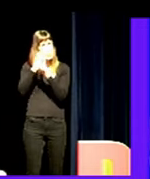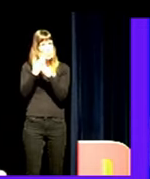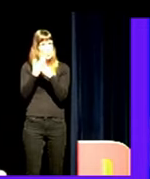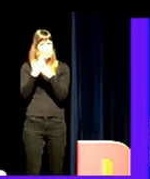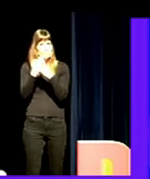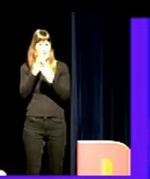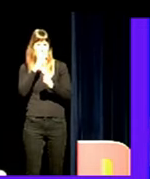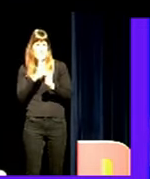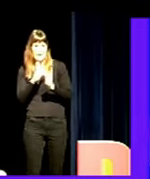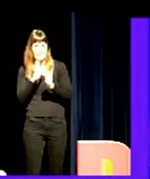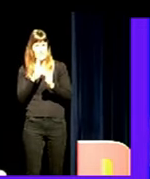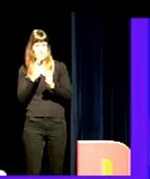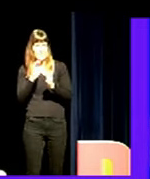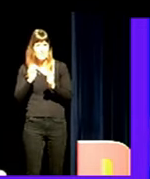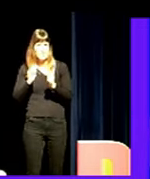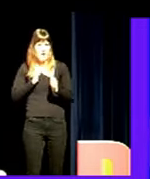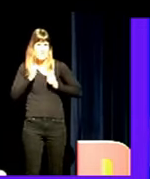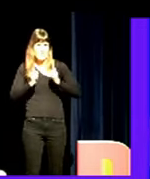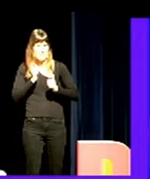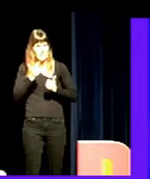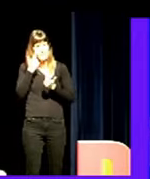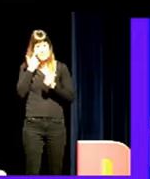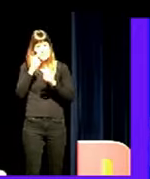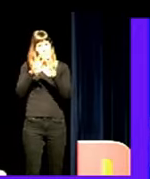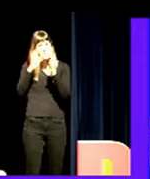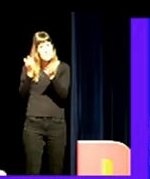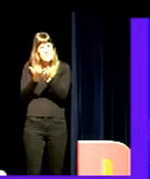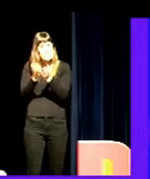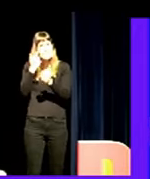non, ibintzen duguna, gure oberena, baina zer dago nartzean.